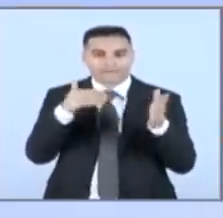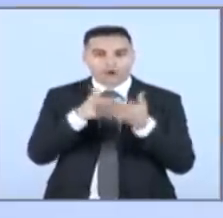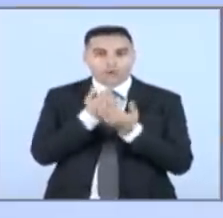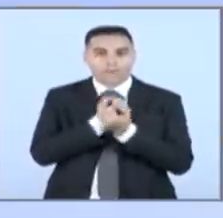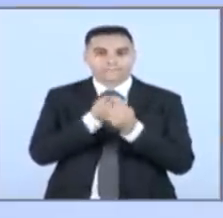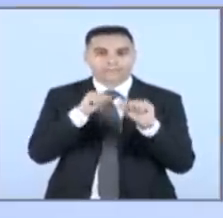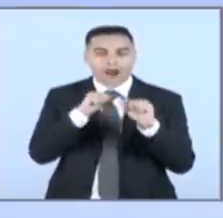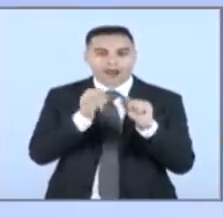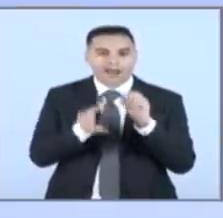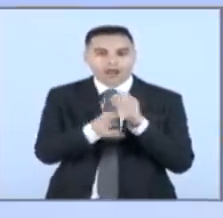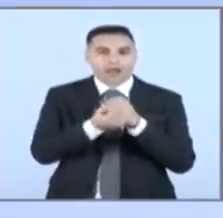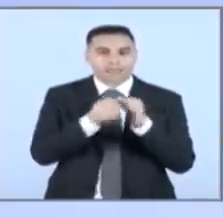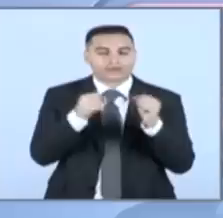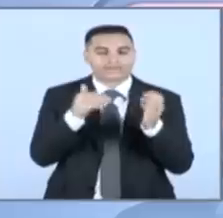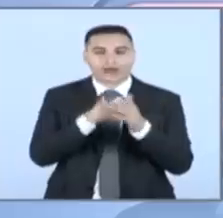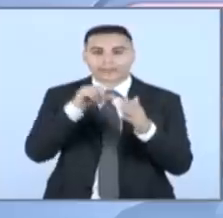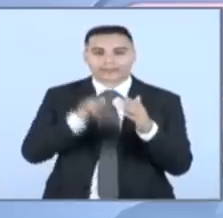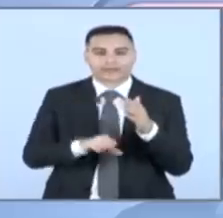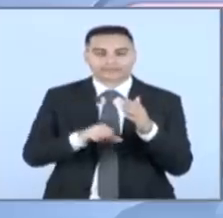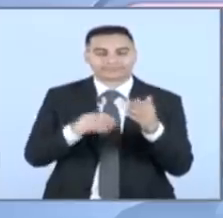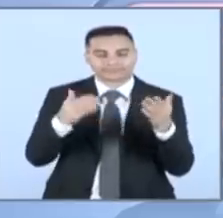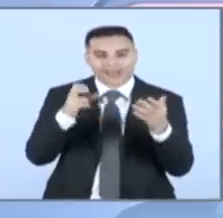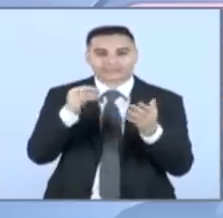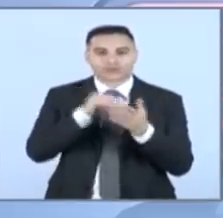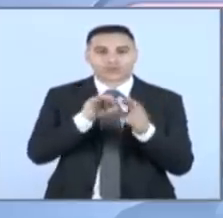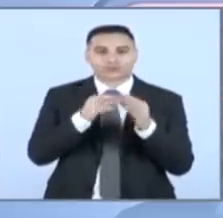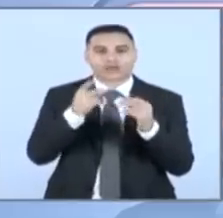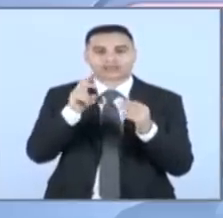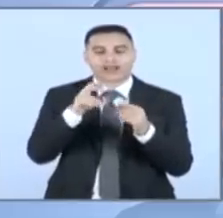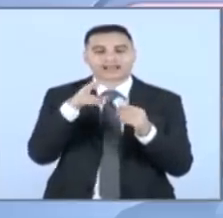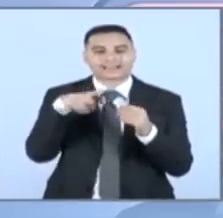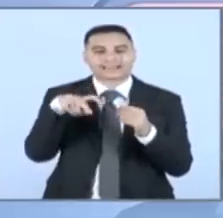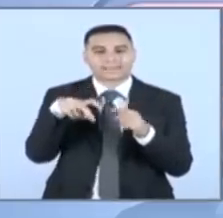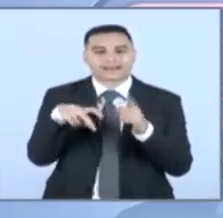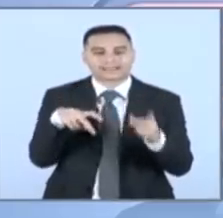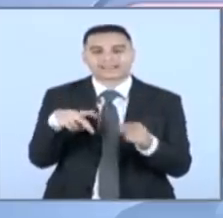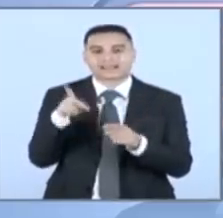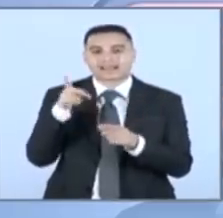بقنبلة يدوية. 25 نقطة لعيلة طه، 80 عيلة طه،